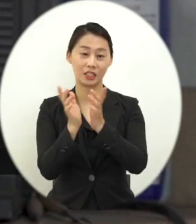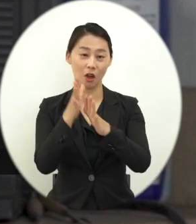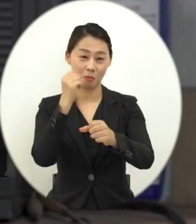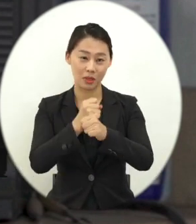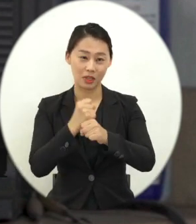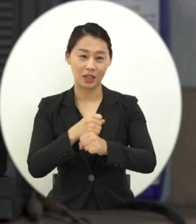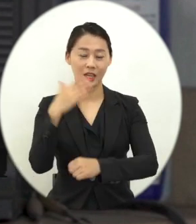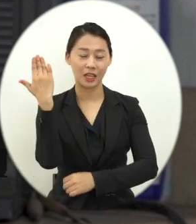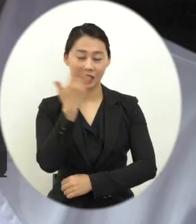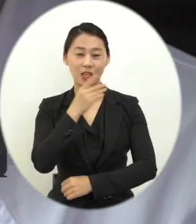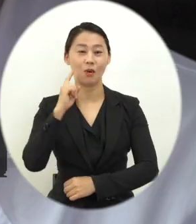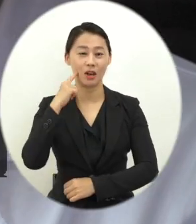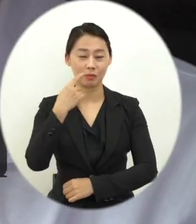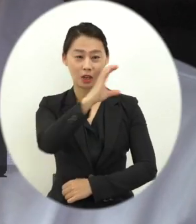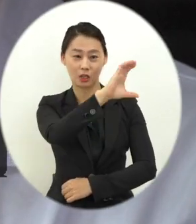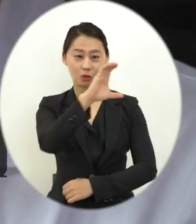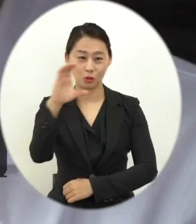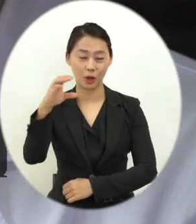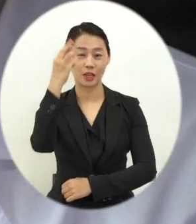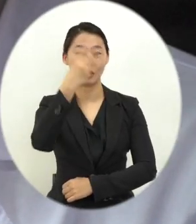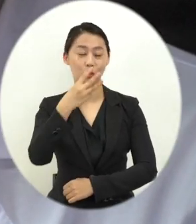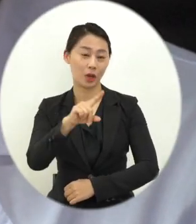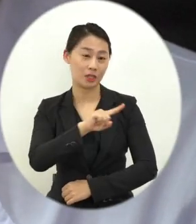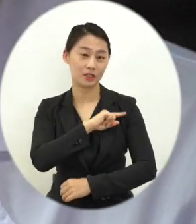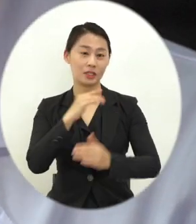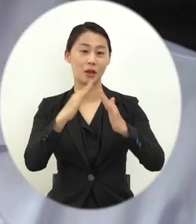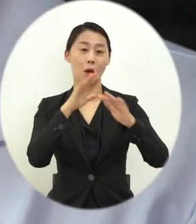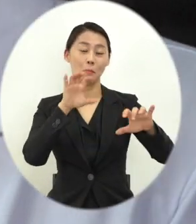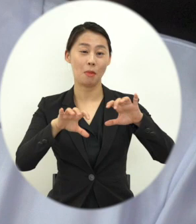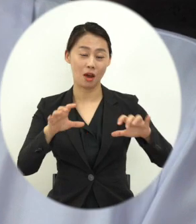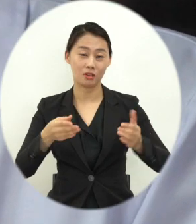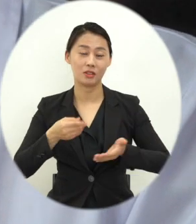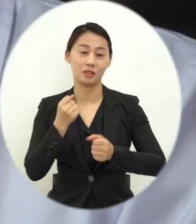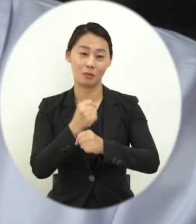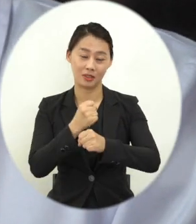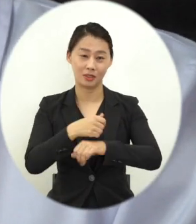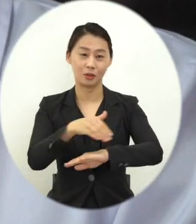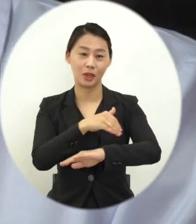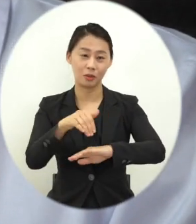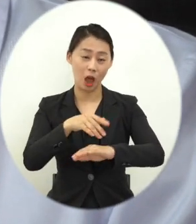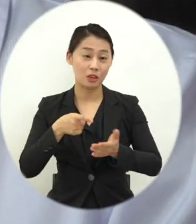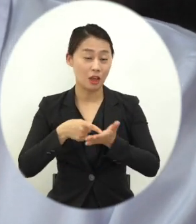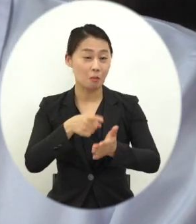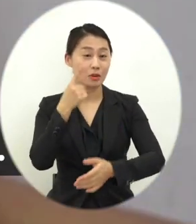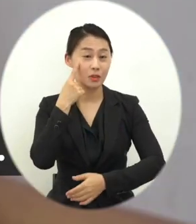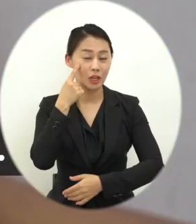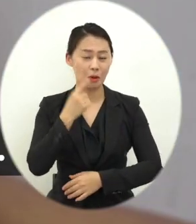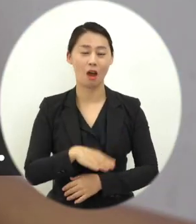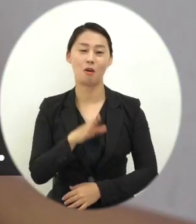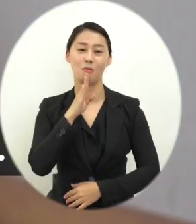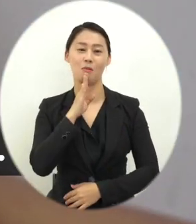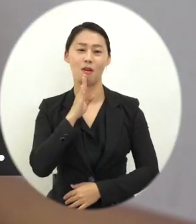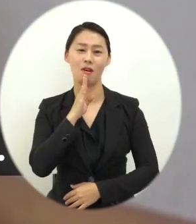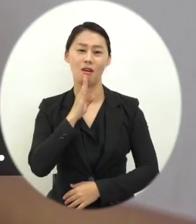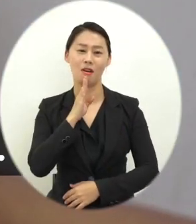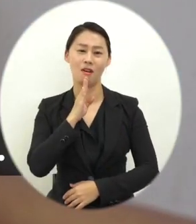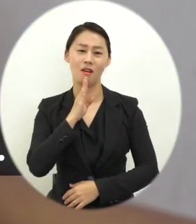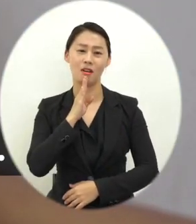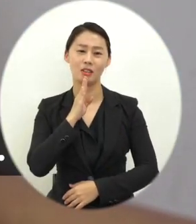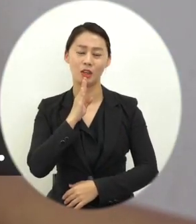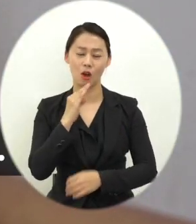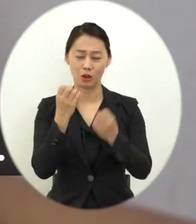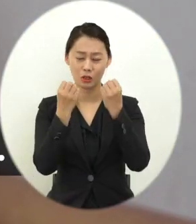슬로건으로 3,000개 으뜸마을을 조성한다는 계획입니다. 여보, 우리도 한번 신청해보면 어떨까? 그래요? 우리